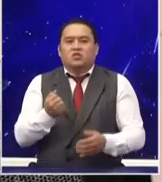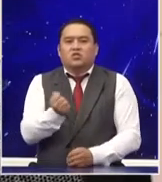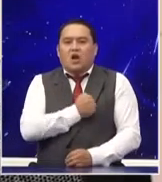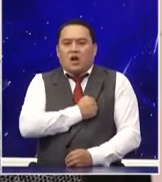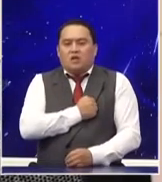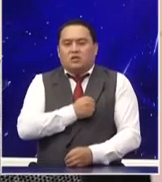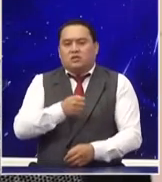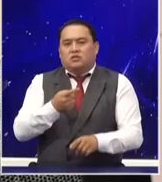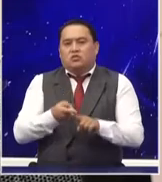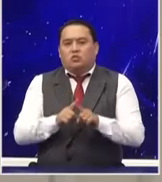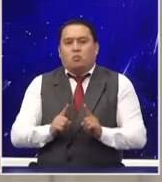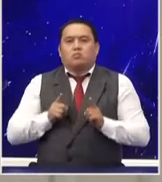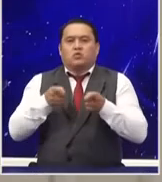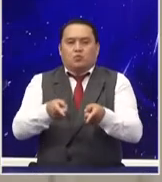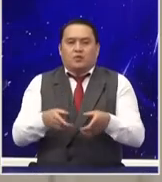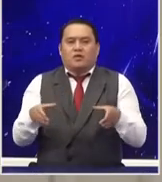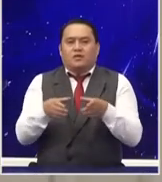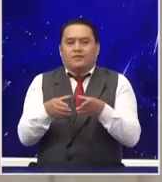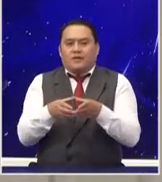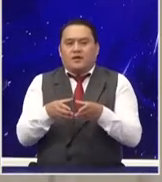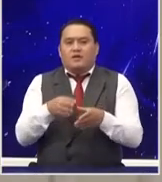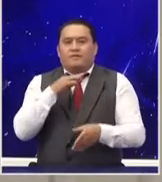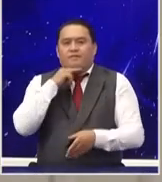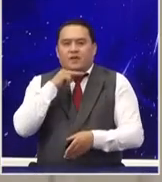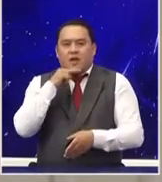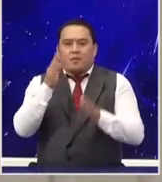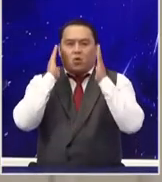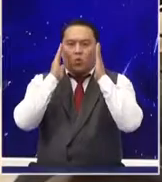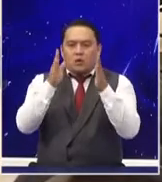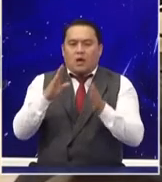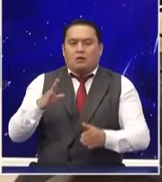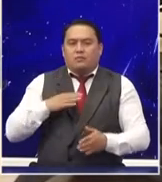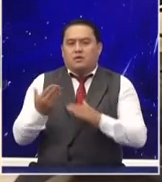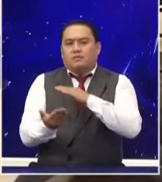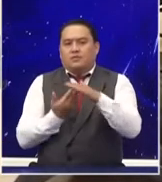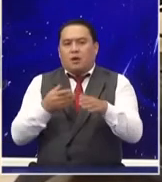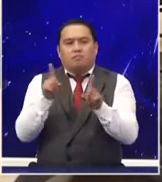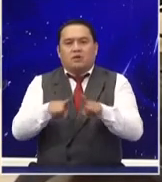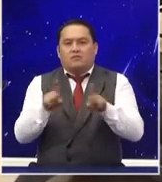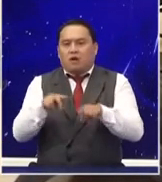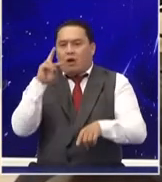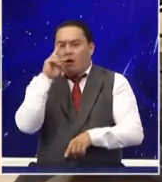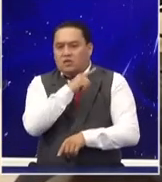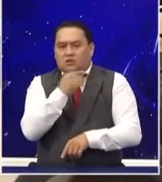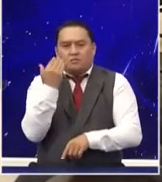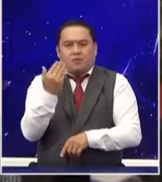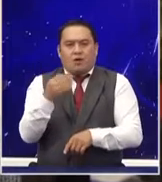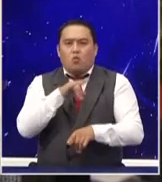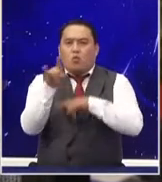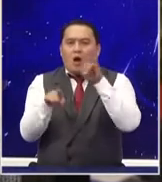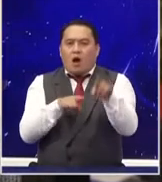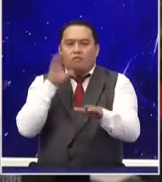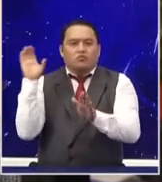том, что примкнула к их рядам, и о том, что недостаточно времени уделяла семье. Она призывает не повторять ее ошибок и не поддаваться на